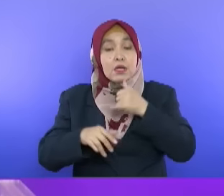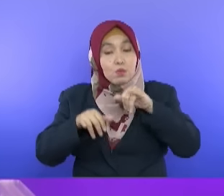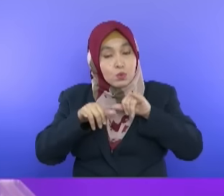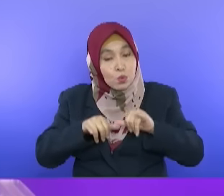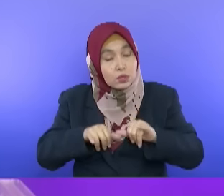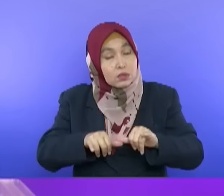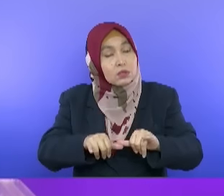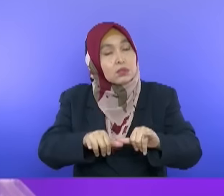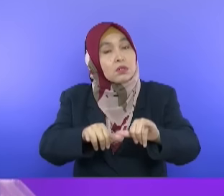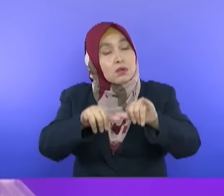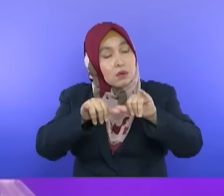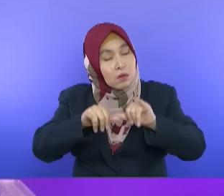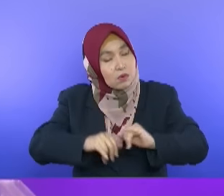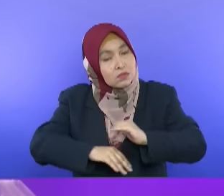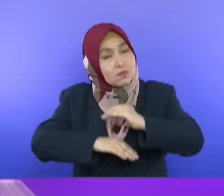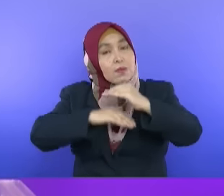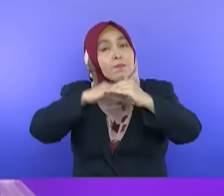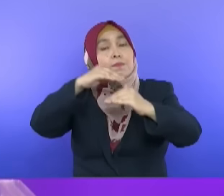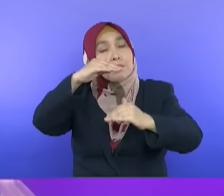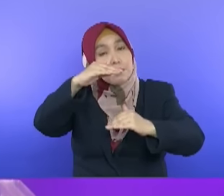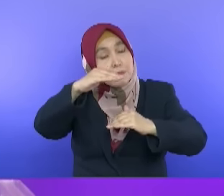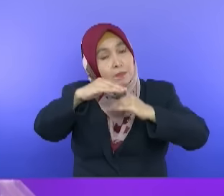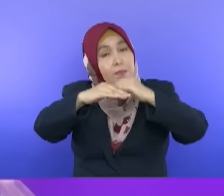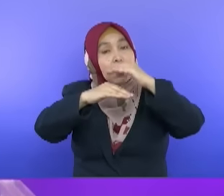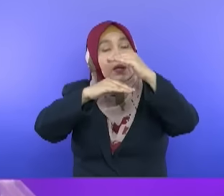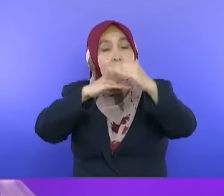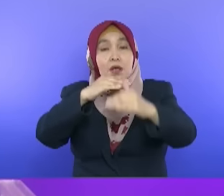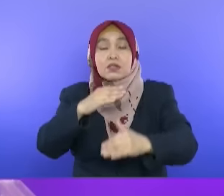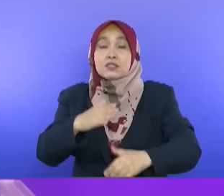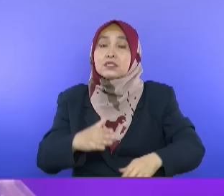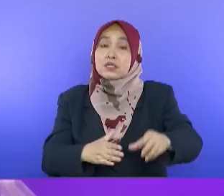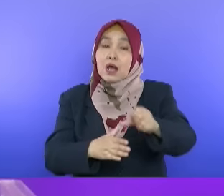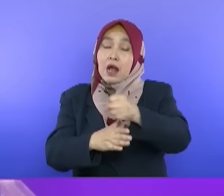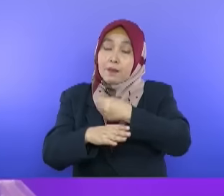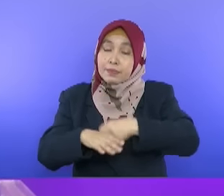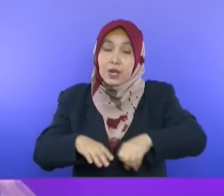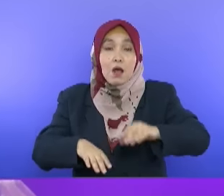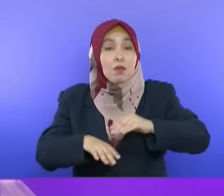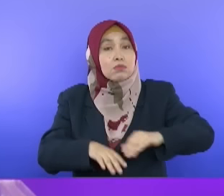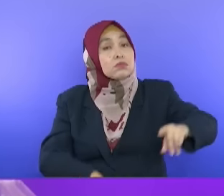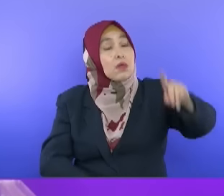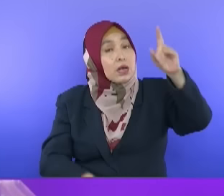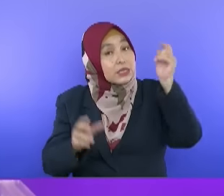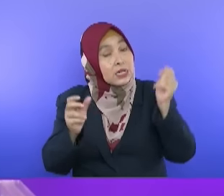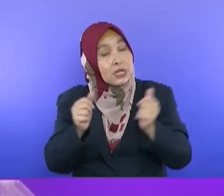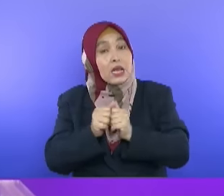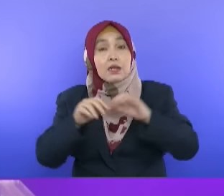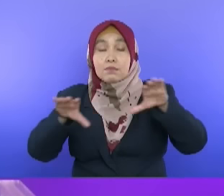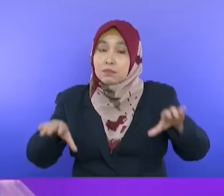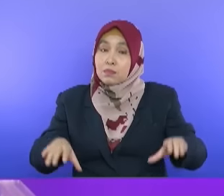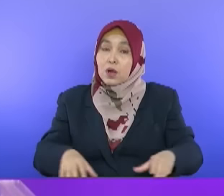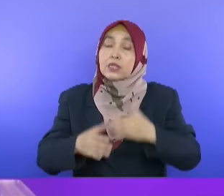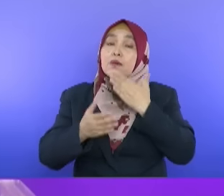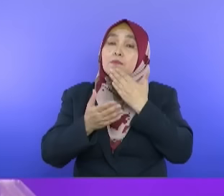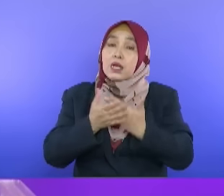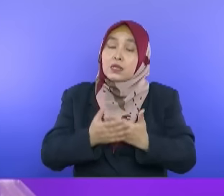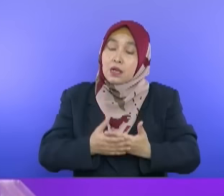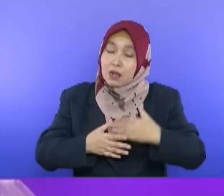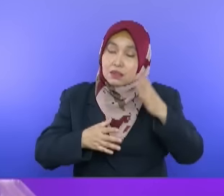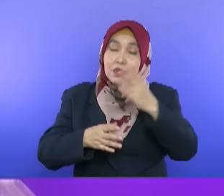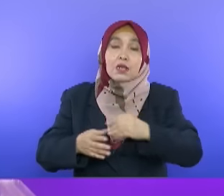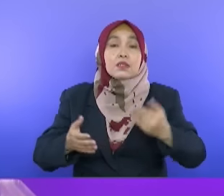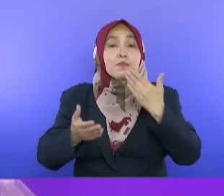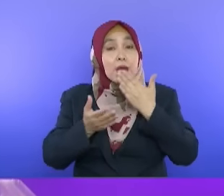Membina pelaburan dan saham di sisi Allah dengan melakukan kebaikan demi